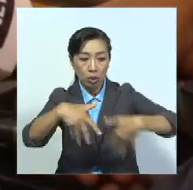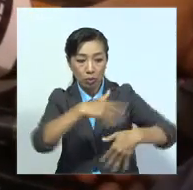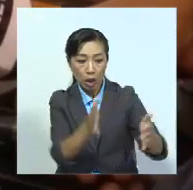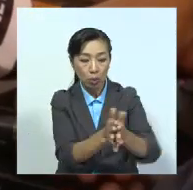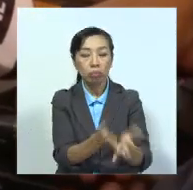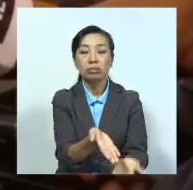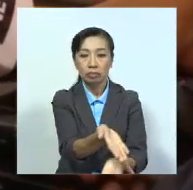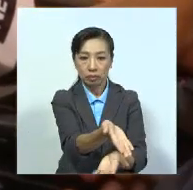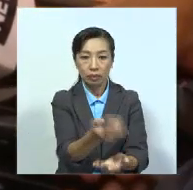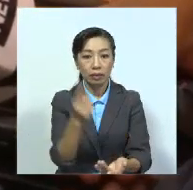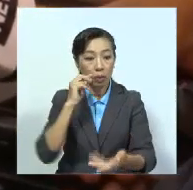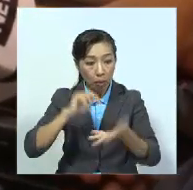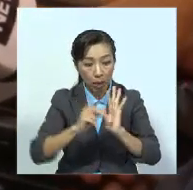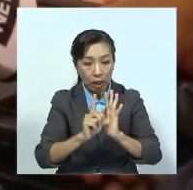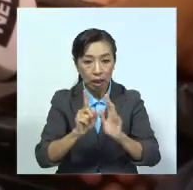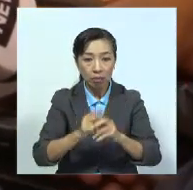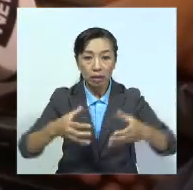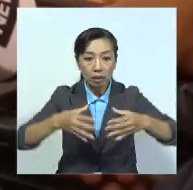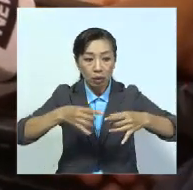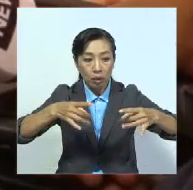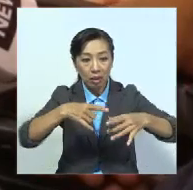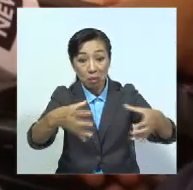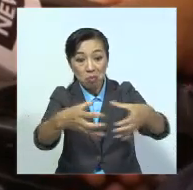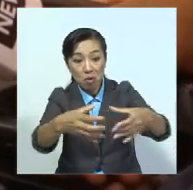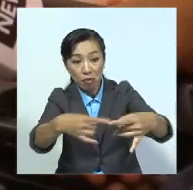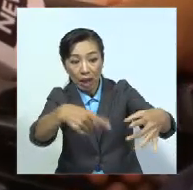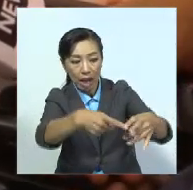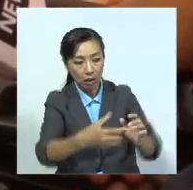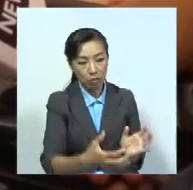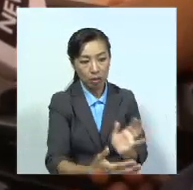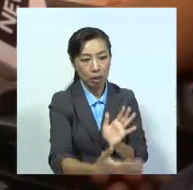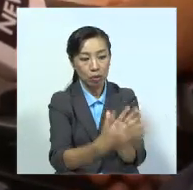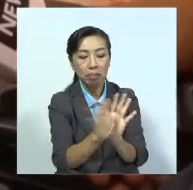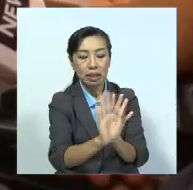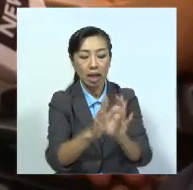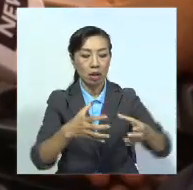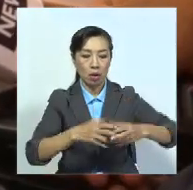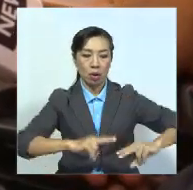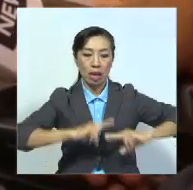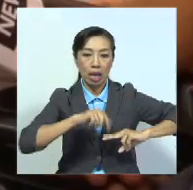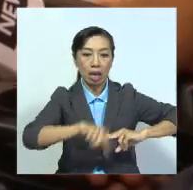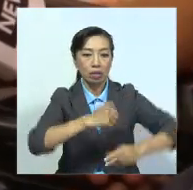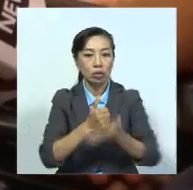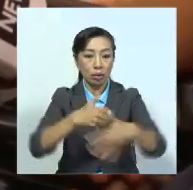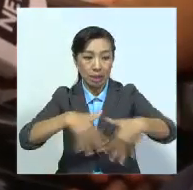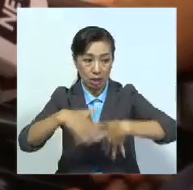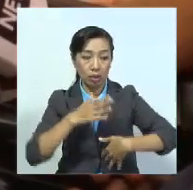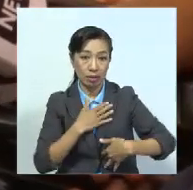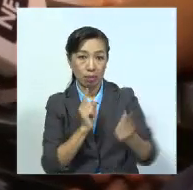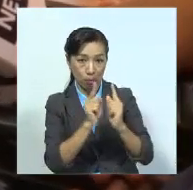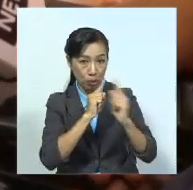ป็นหลักนะครับไม่ได้หมายความว่าจะเป็นฝ่ายค้านไปร่วมกับฝ่ายค้านนะครับยึดมั่นในผลประโยชน์ของพี่น้องประชาชนที่ผมได้คุยกันนะ